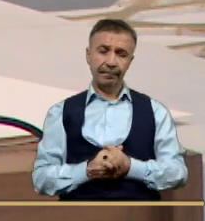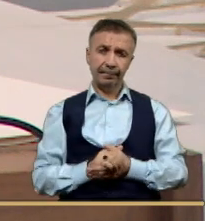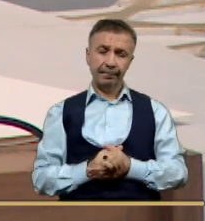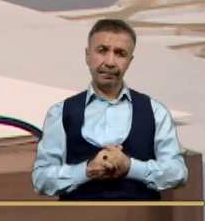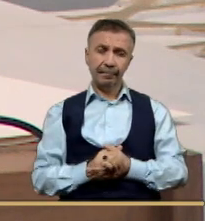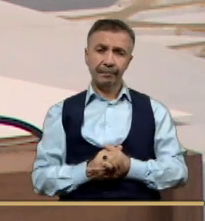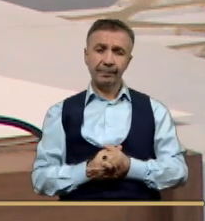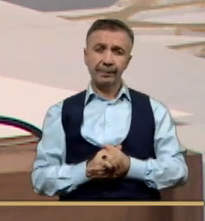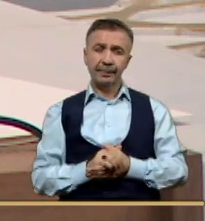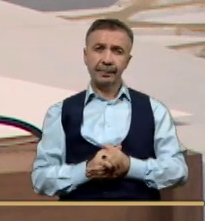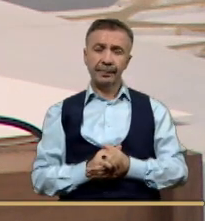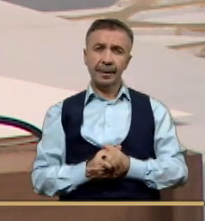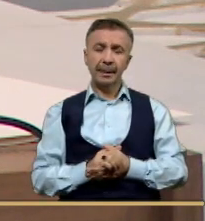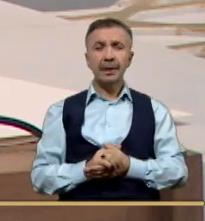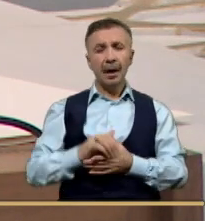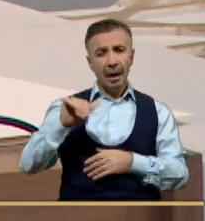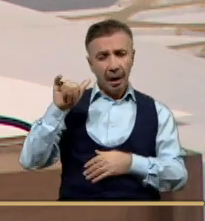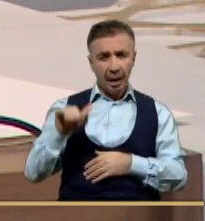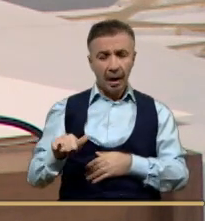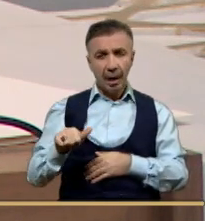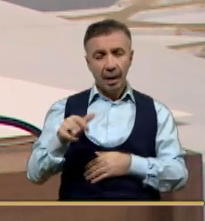hakkaniyet ölçülerine riayet etmelerini,